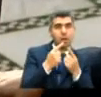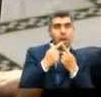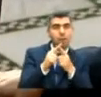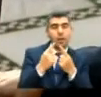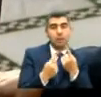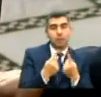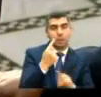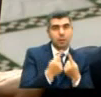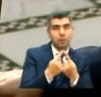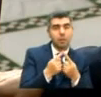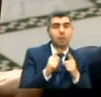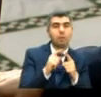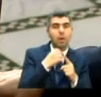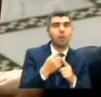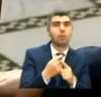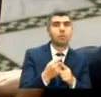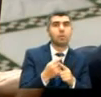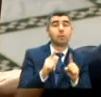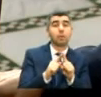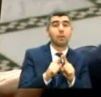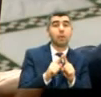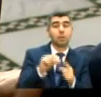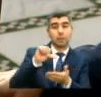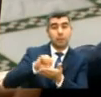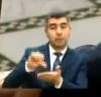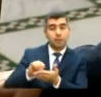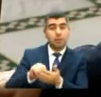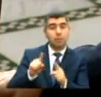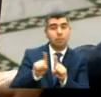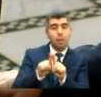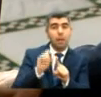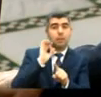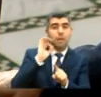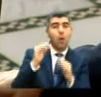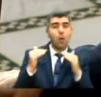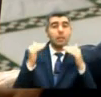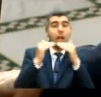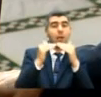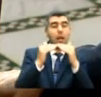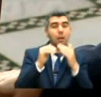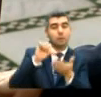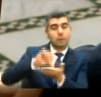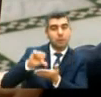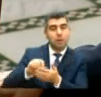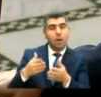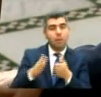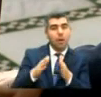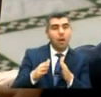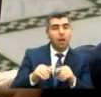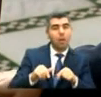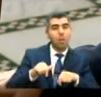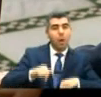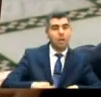تقنيه وهي ديال كتهم المساجد ديال فوزان وتوريرت الزاويه وغير، وفوضت الوزاره للسيد